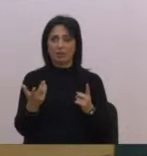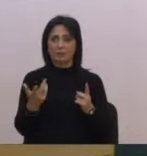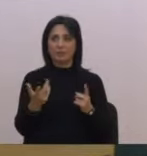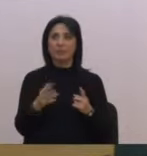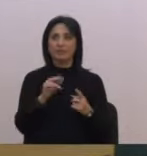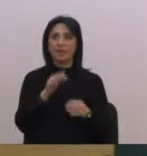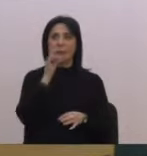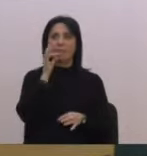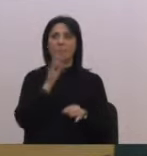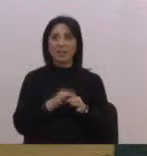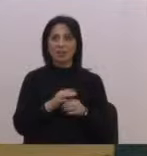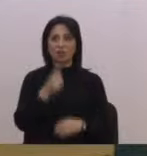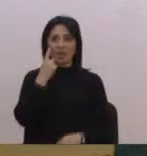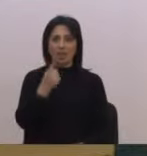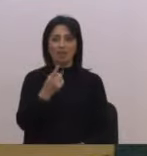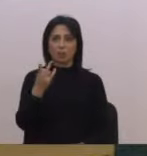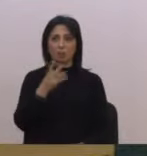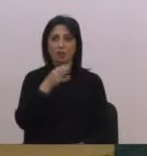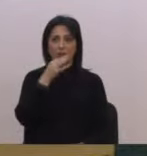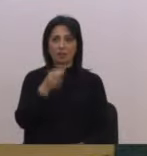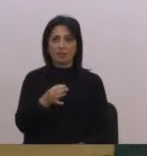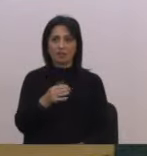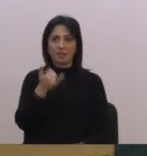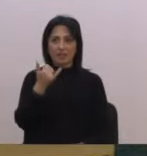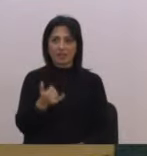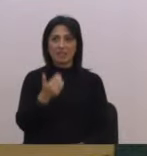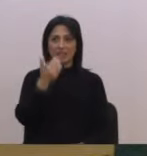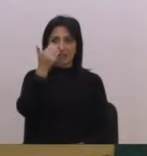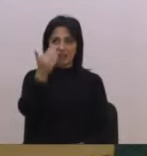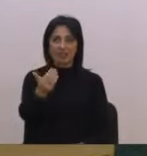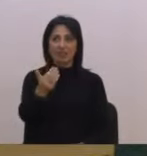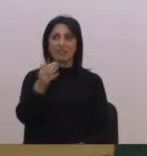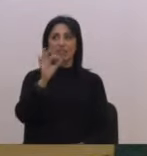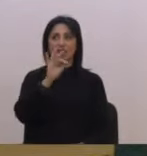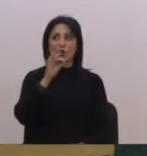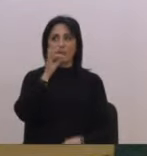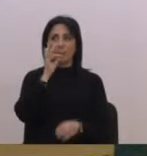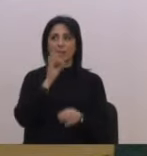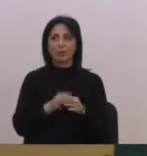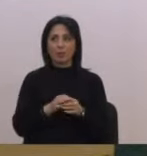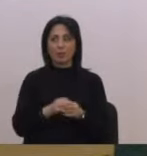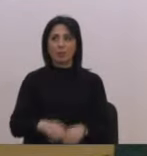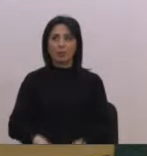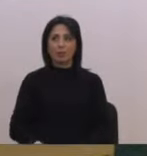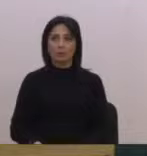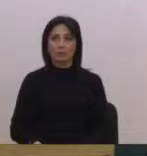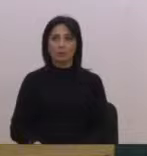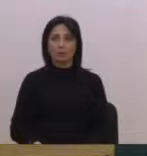და პასუხისმგებელიც ერთია, უნდა გითხრათ. Da dres tkveni tkvenzia es pasuqizmgebloba.